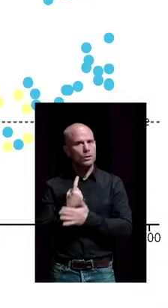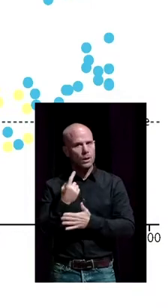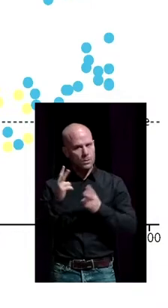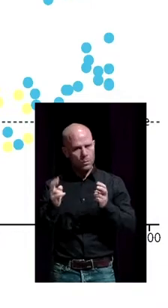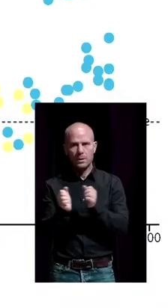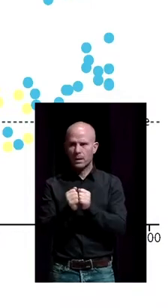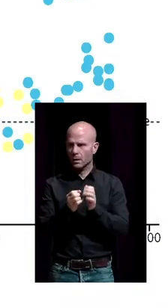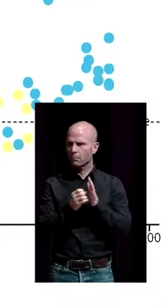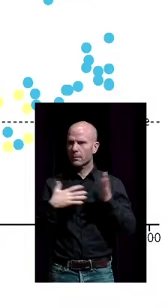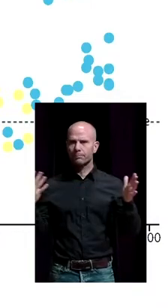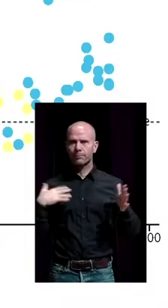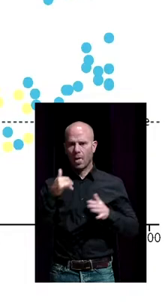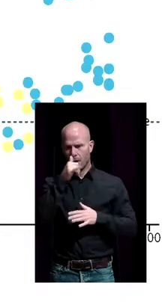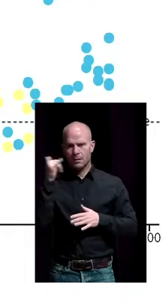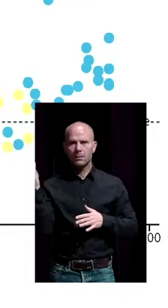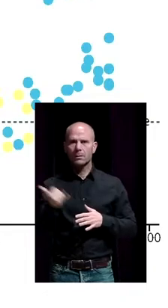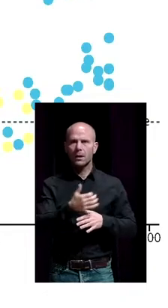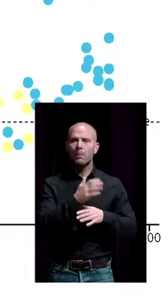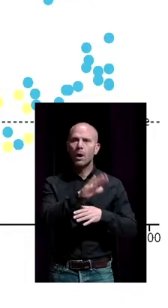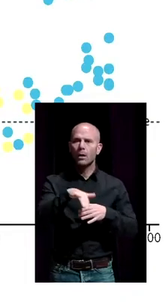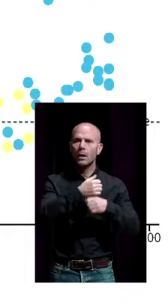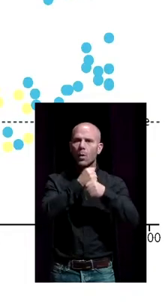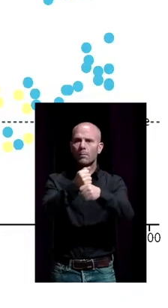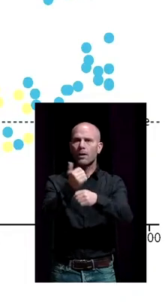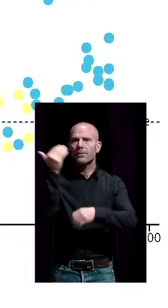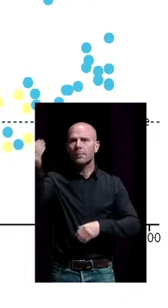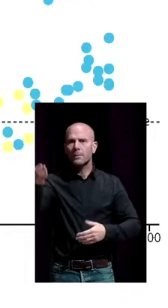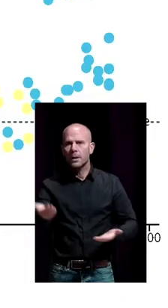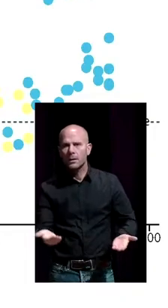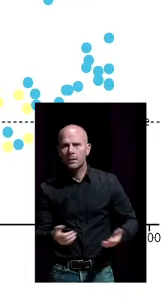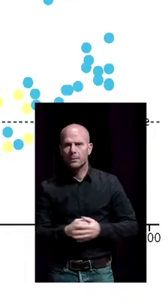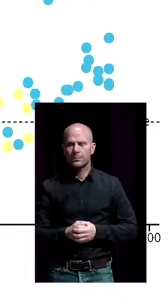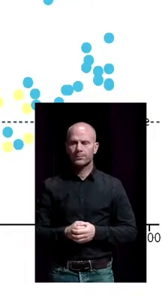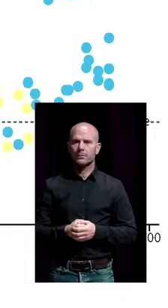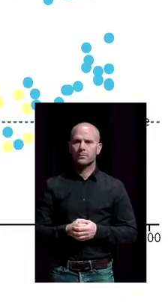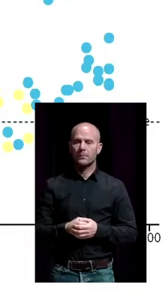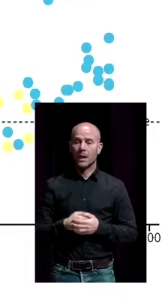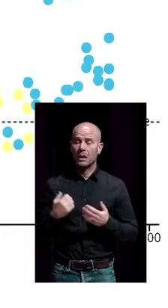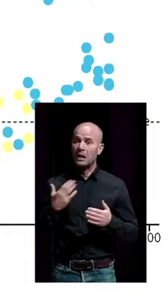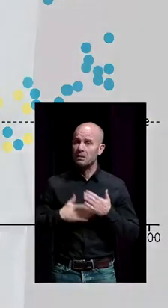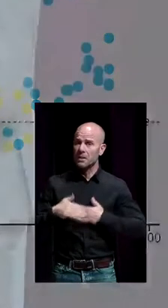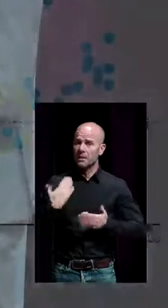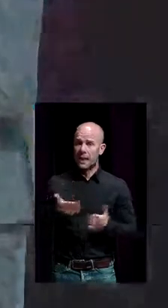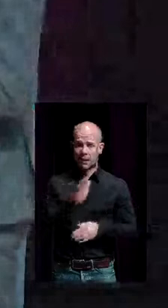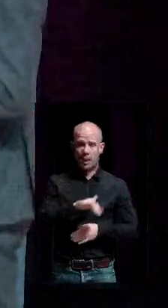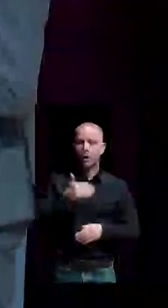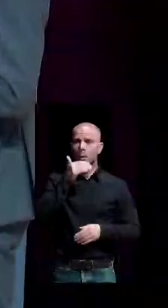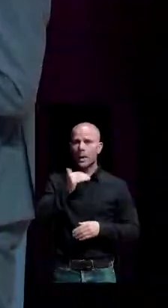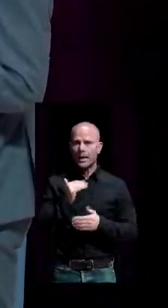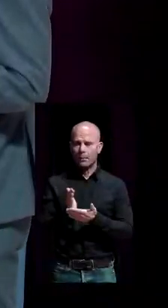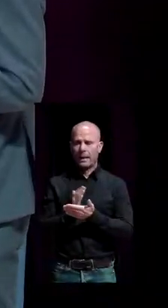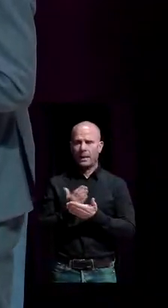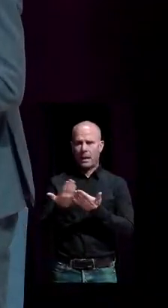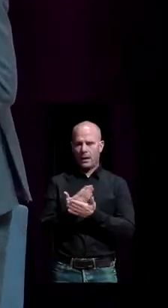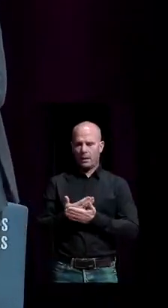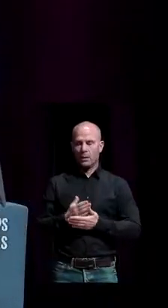gör att vi förvägrar barnen en hållbar framtid. Och då kan man säga, intressant är att faktiskt att barn och unga i Nederländerna, de vann